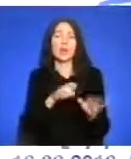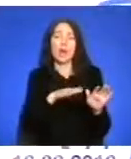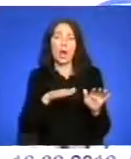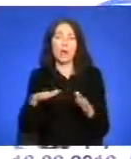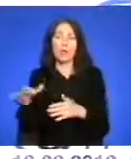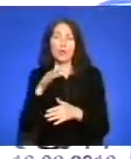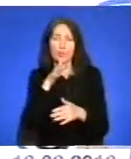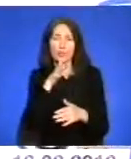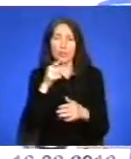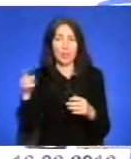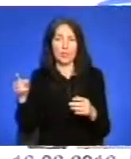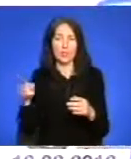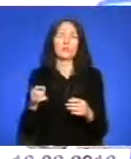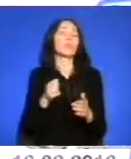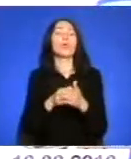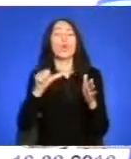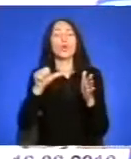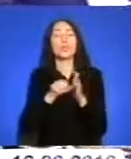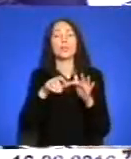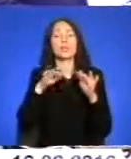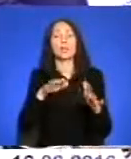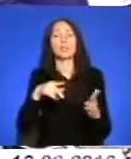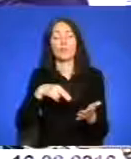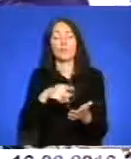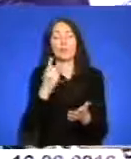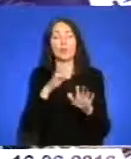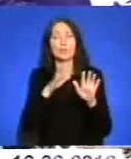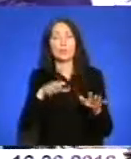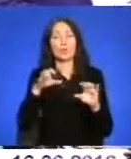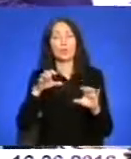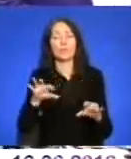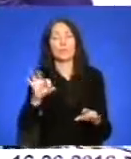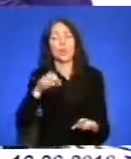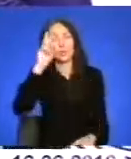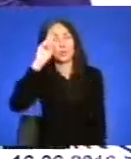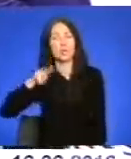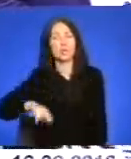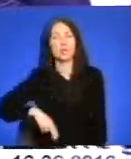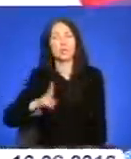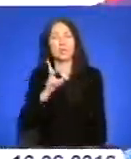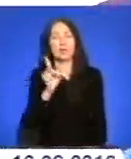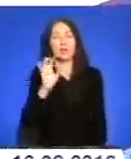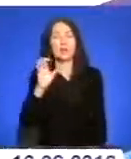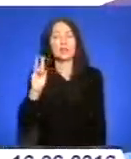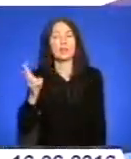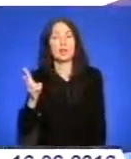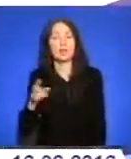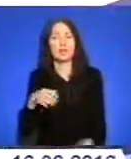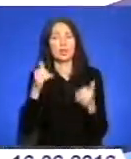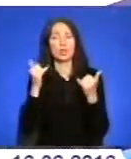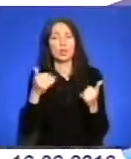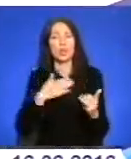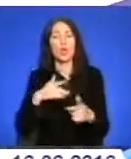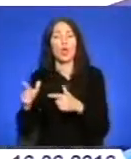До учасників акції вийшов перший заступник голови облдержадміністрації Іван Крисак. Сьогодні